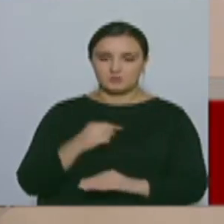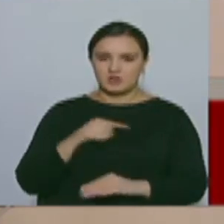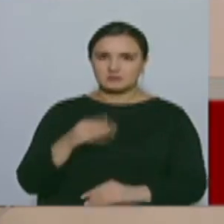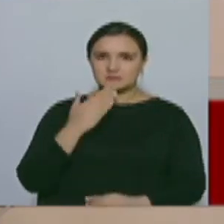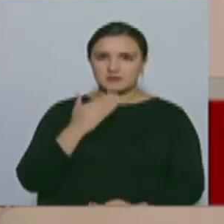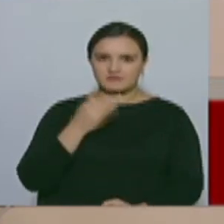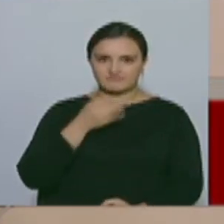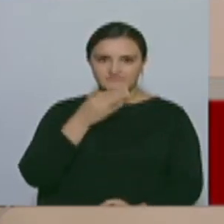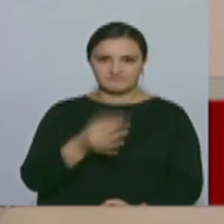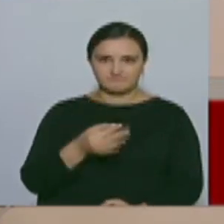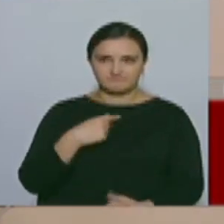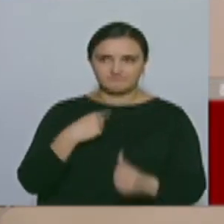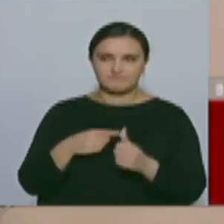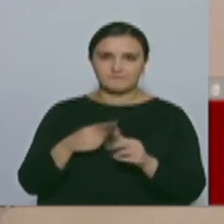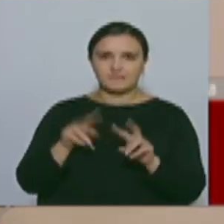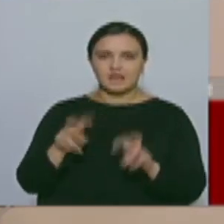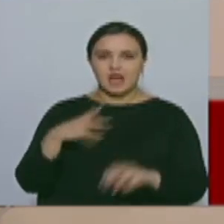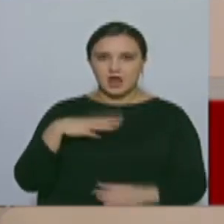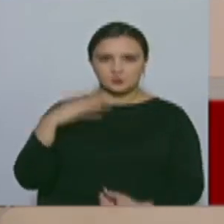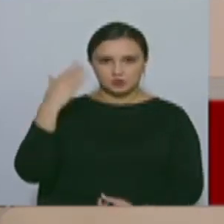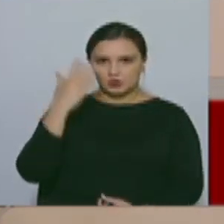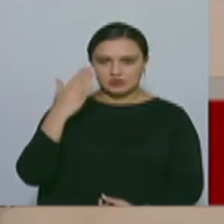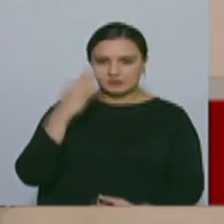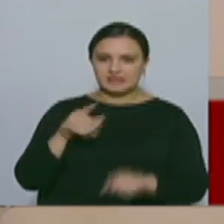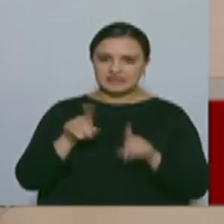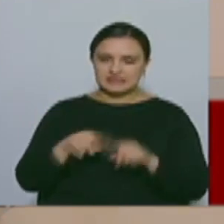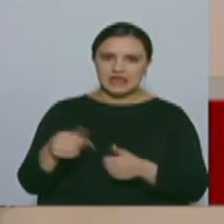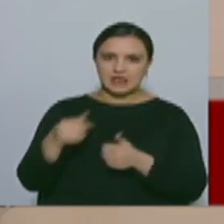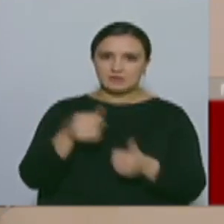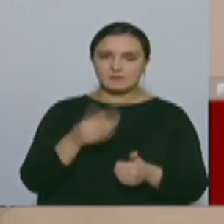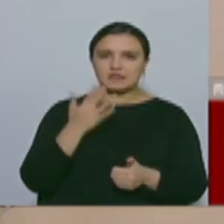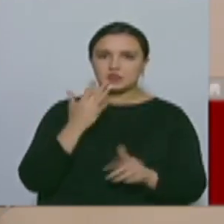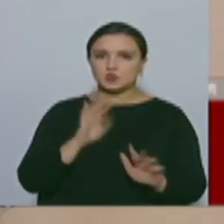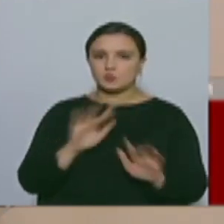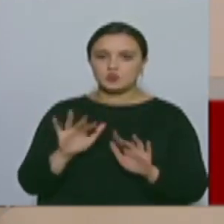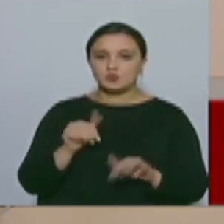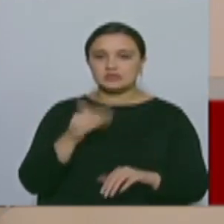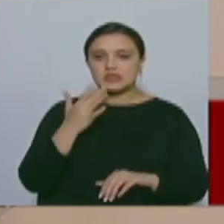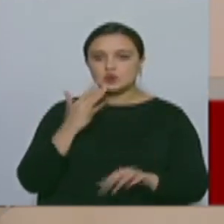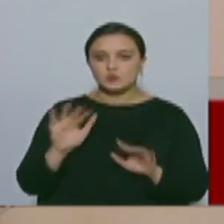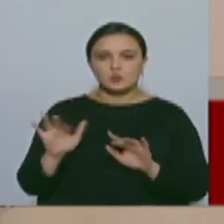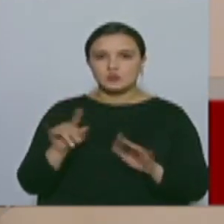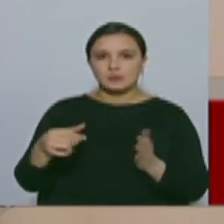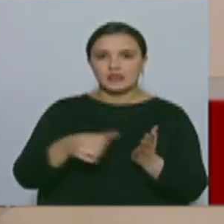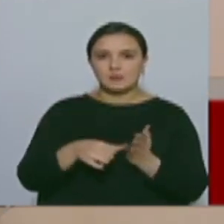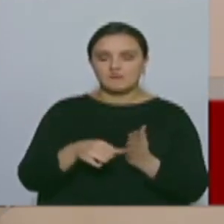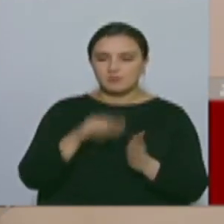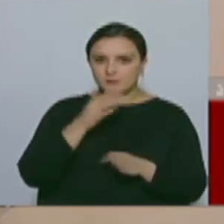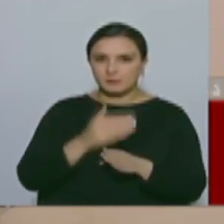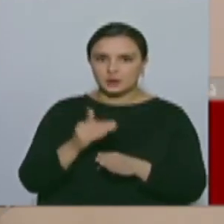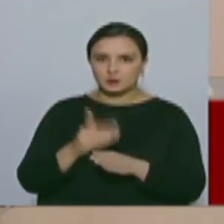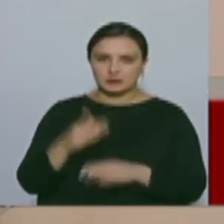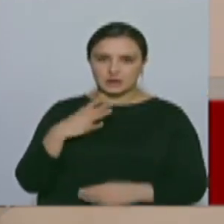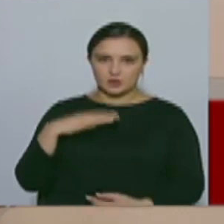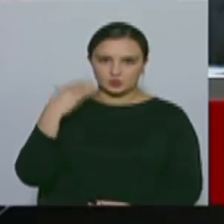მარტივად რო გითხრათ, დაუძახე, რომ ქართული ოცნება ისევე ეხმარება ნაციონალურ მოძრაობას, როგორც ნაციონალური მოძრაობა ეხმარება ხოლმე პერიოდულად